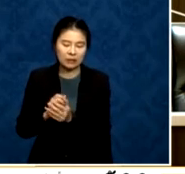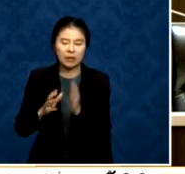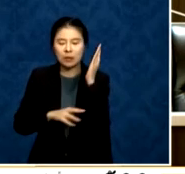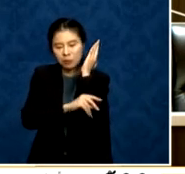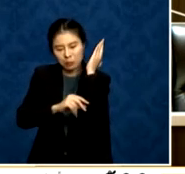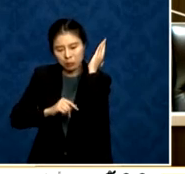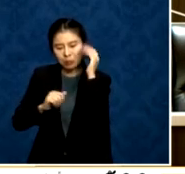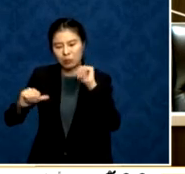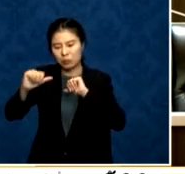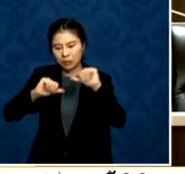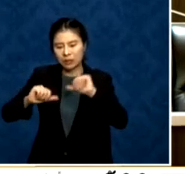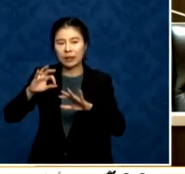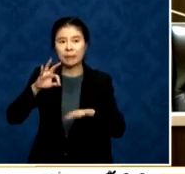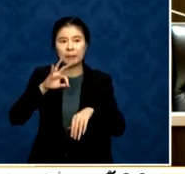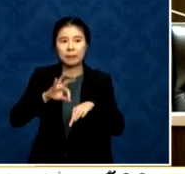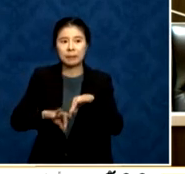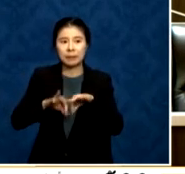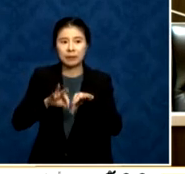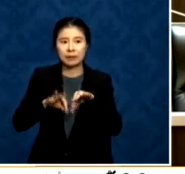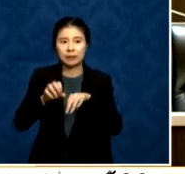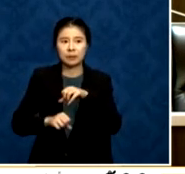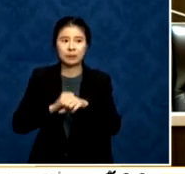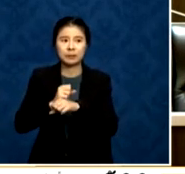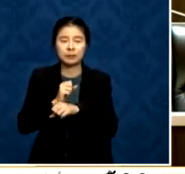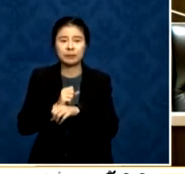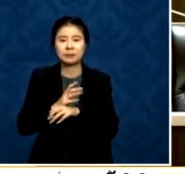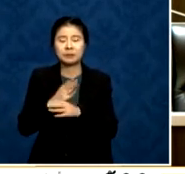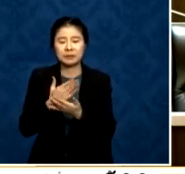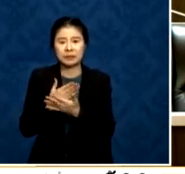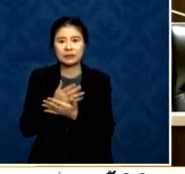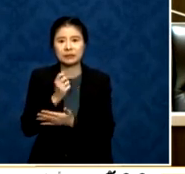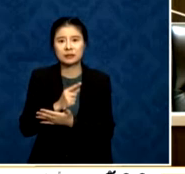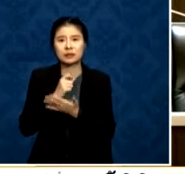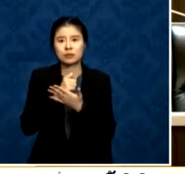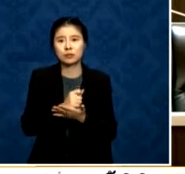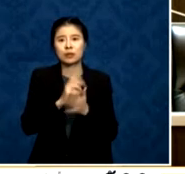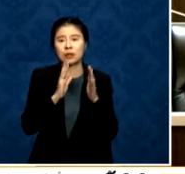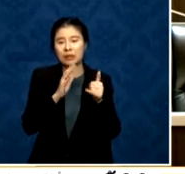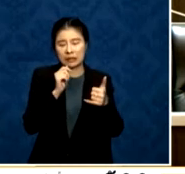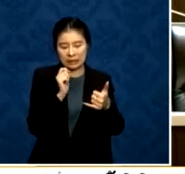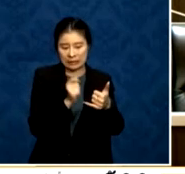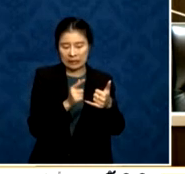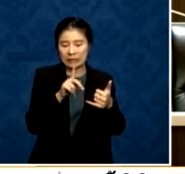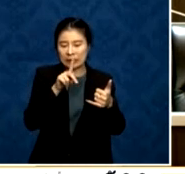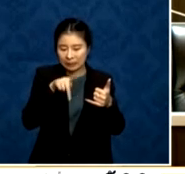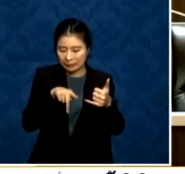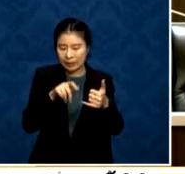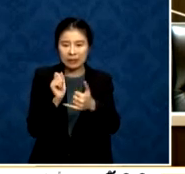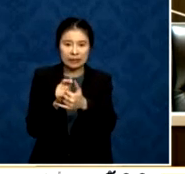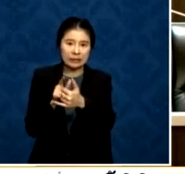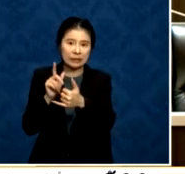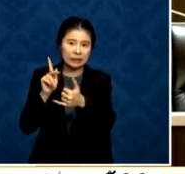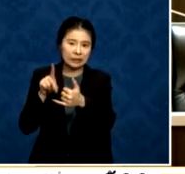68 เงินช่วยเหือปัจักรริต ลและ 1,000 บาจำนน 20 ปล่ายต่รฐบาลก็ได้ตัดโปนี้ออก